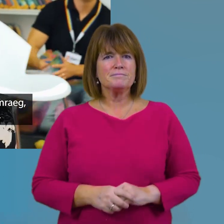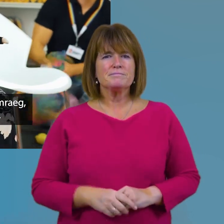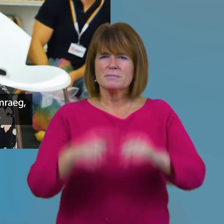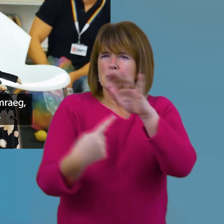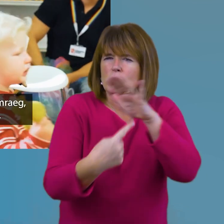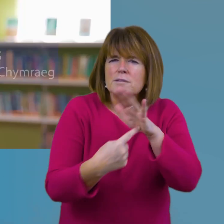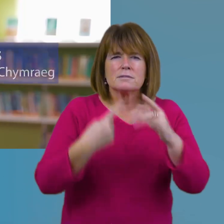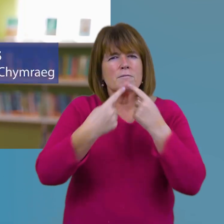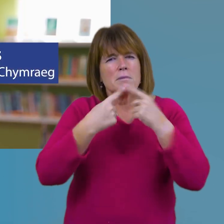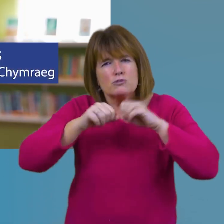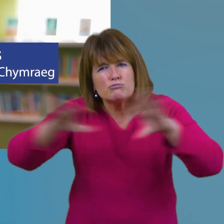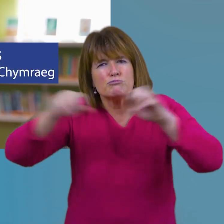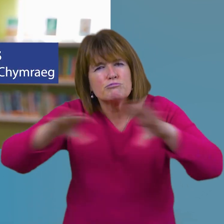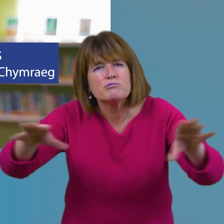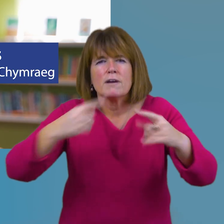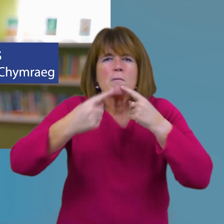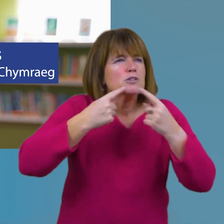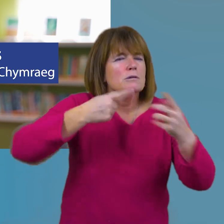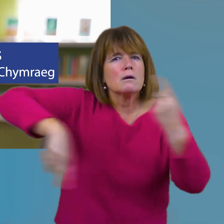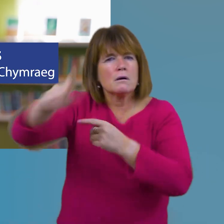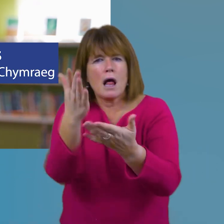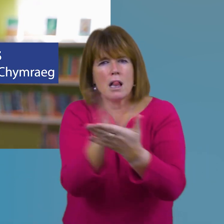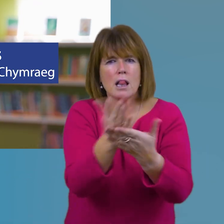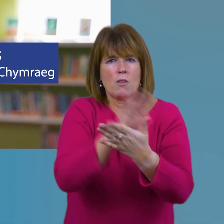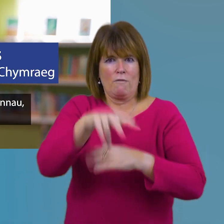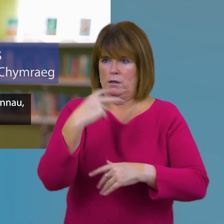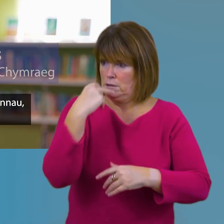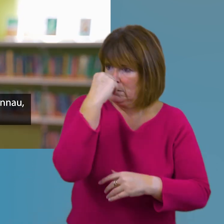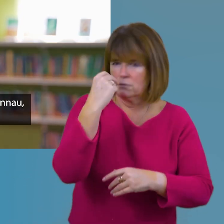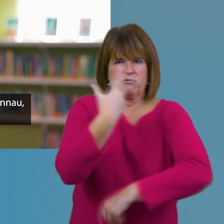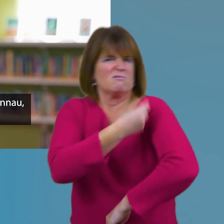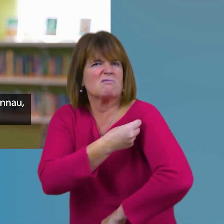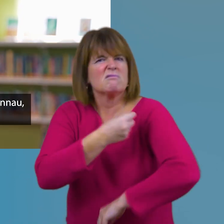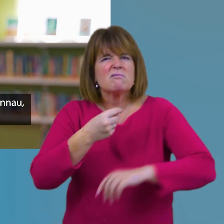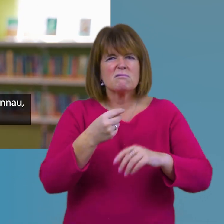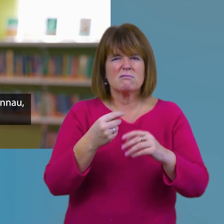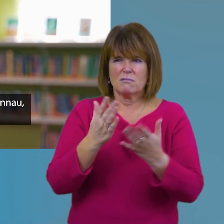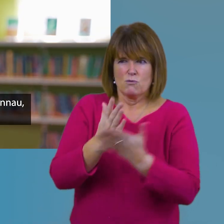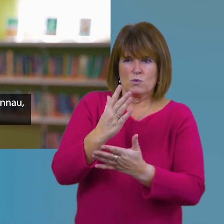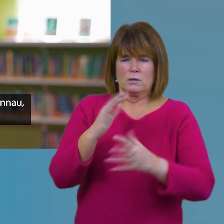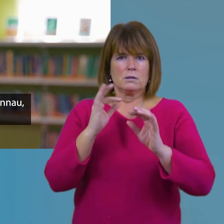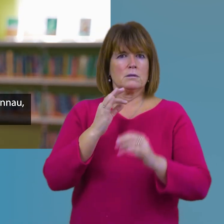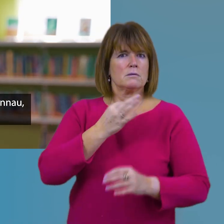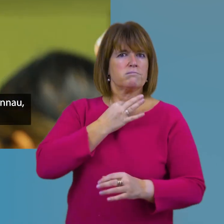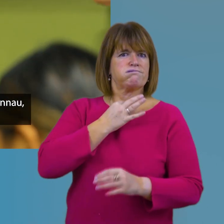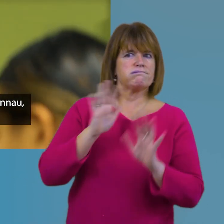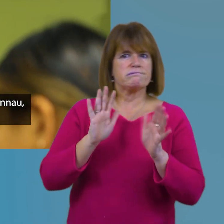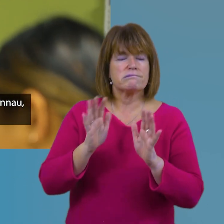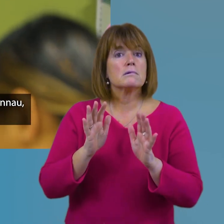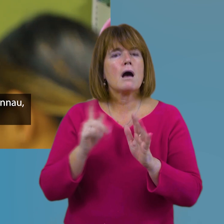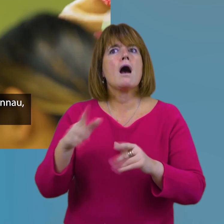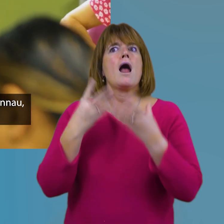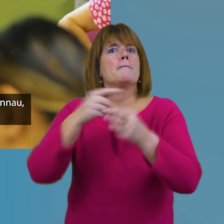yn y gymuned. Pwysig iawn i cael gwybodaeth allan, gwybodaeth i pobl felly ddim rhy siŵr